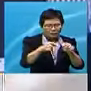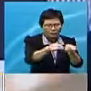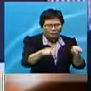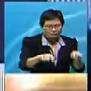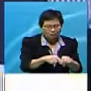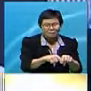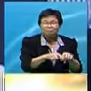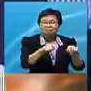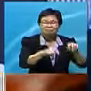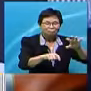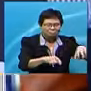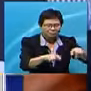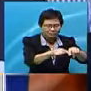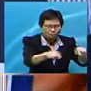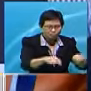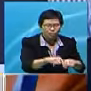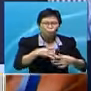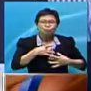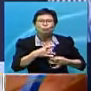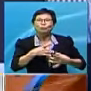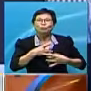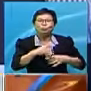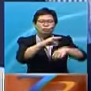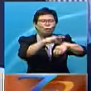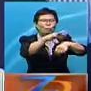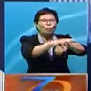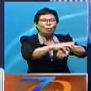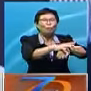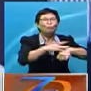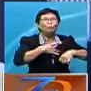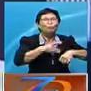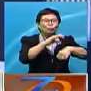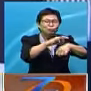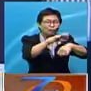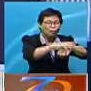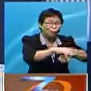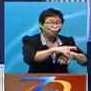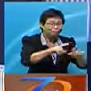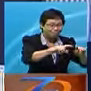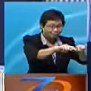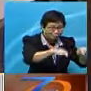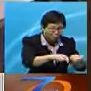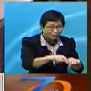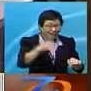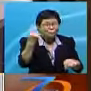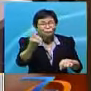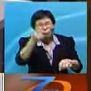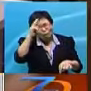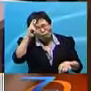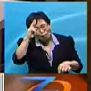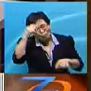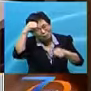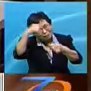tempat-tempat yang disukai oleh nyamuk-nyamuk ni lah. Dan saya sentiasa mengingatkan mereka